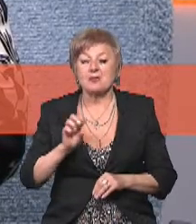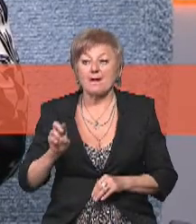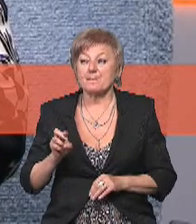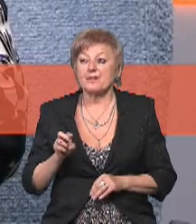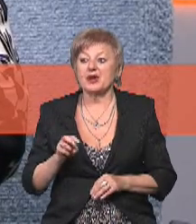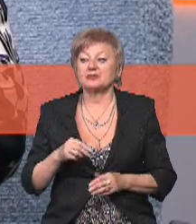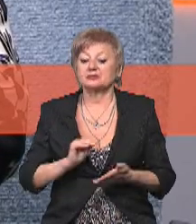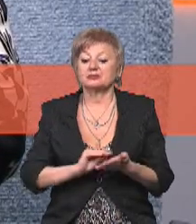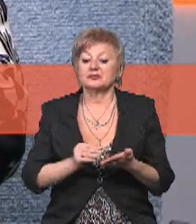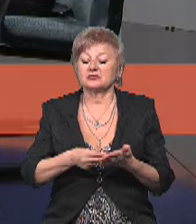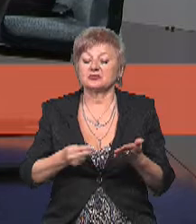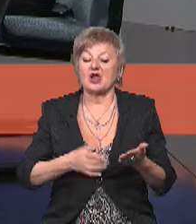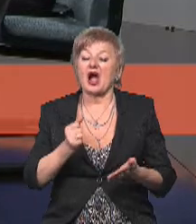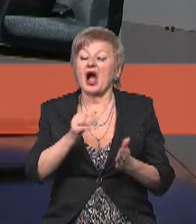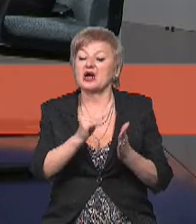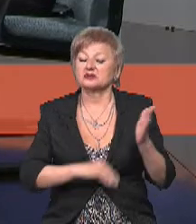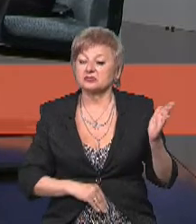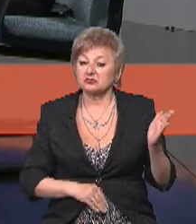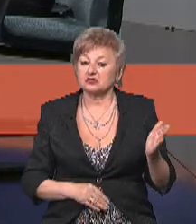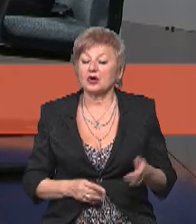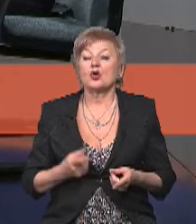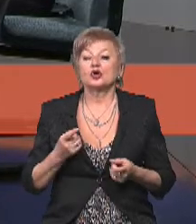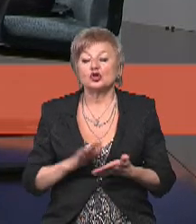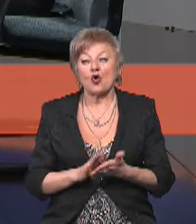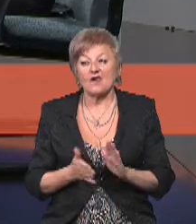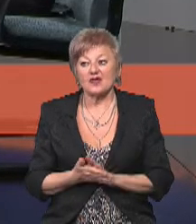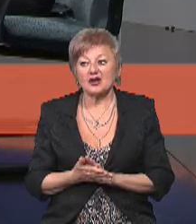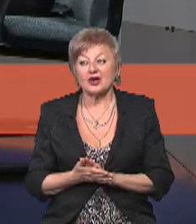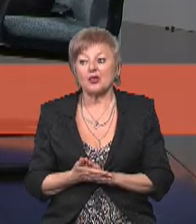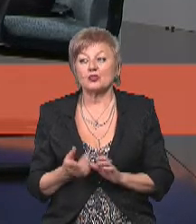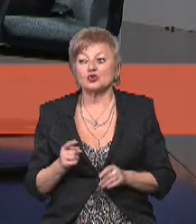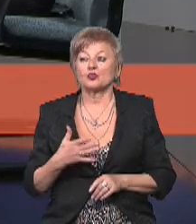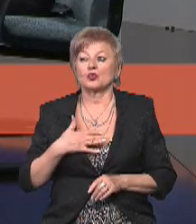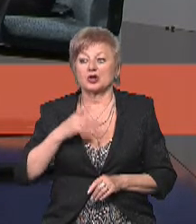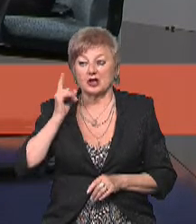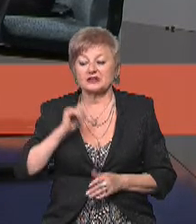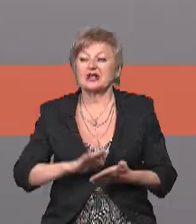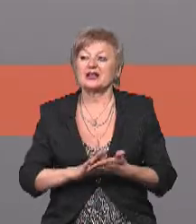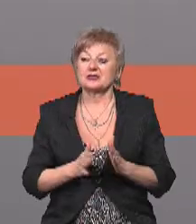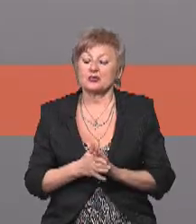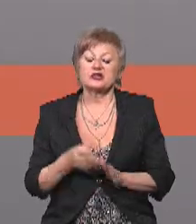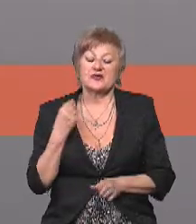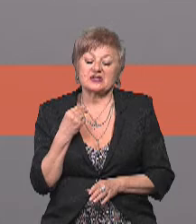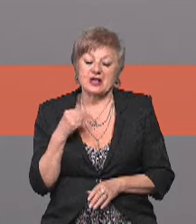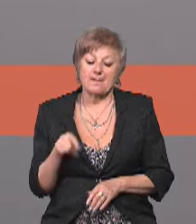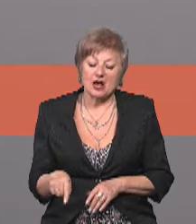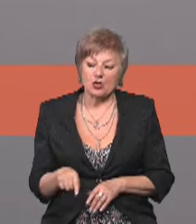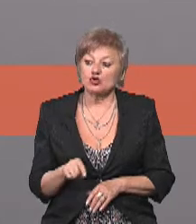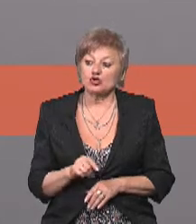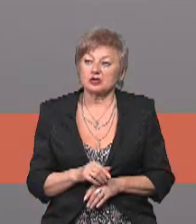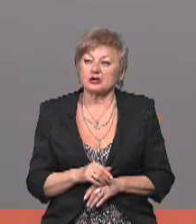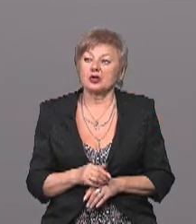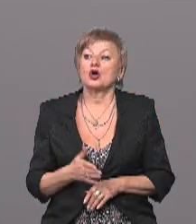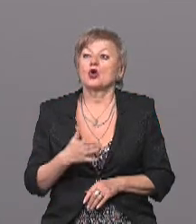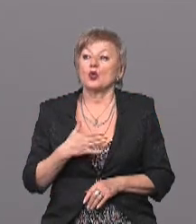акти розмежування та договори? Тому що, ну, принаймні, я знаю от ситуацію в Запоріжжі.